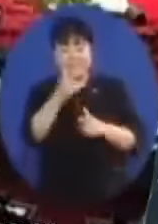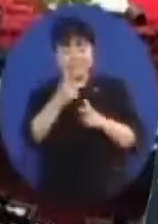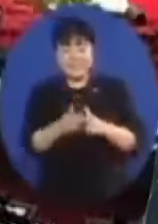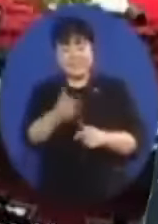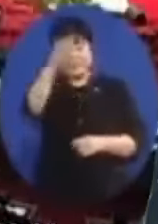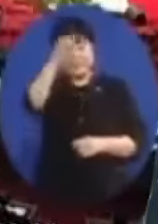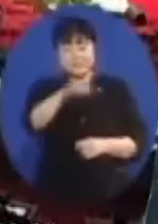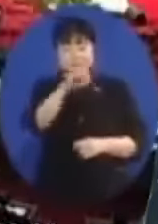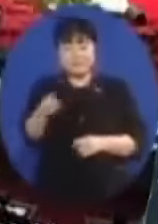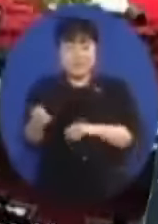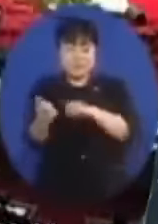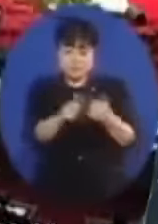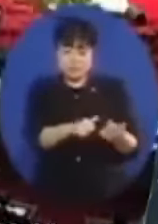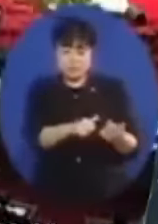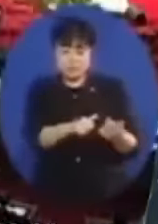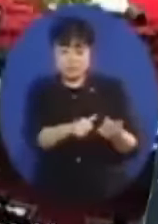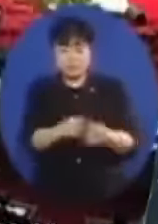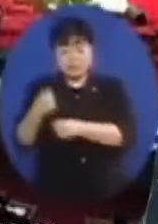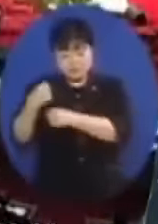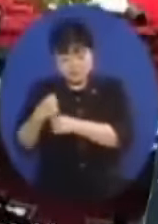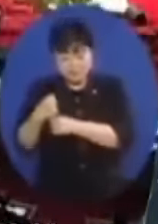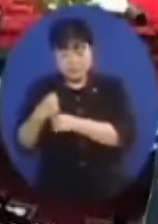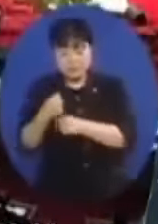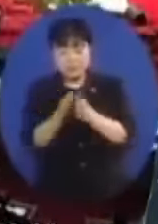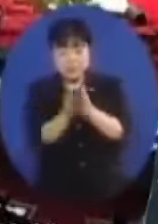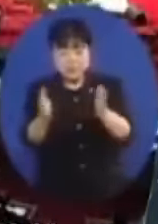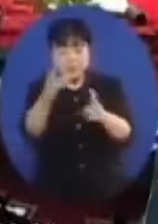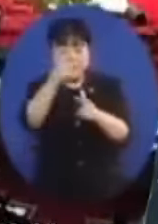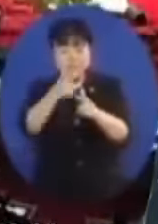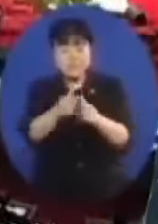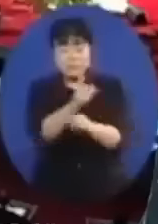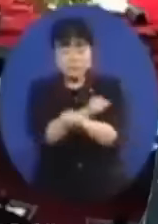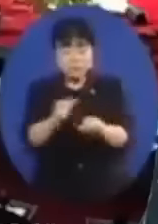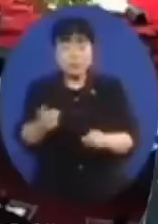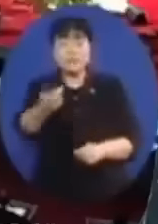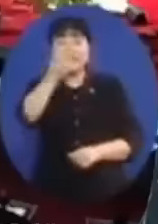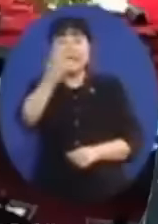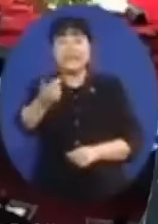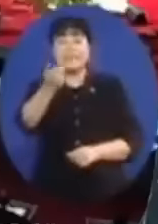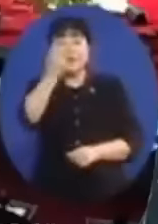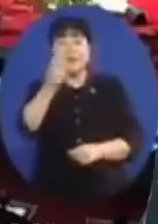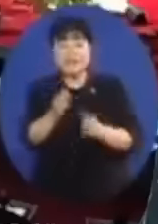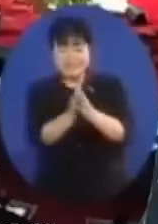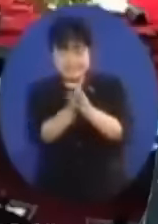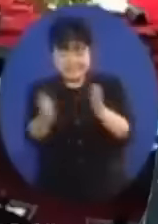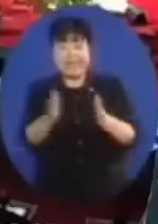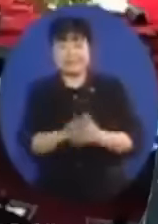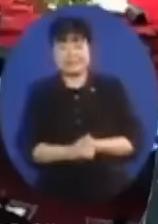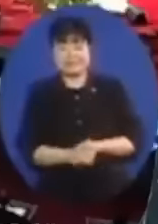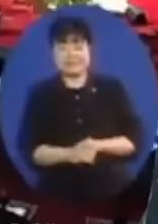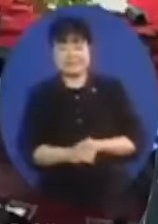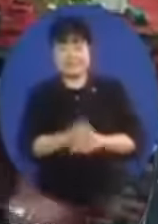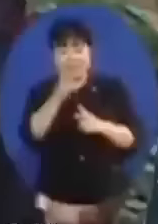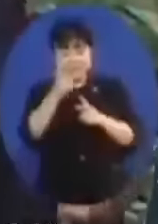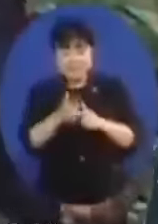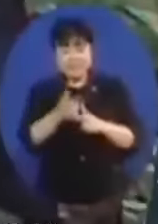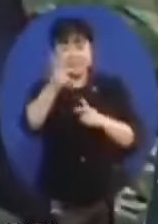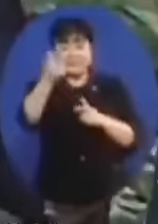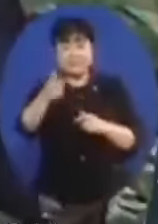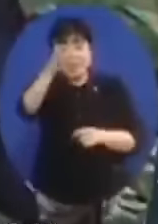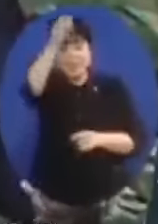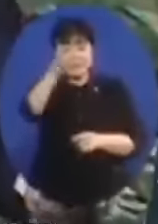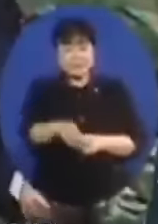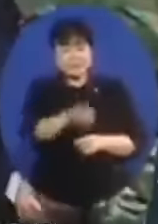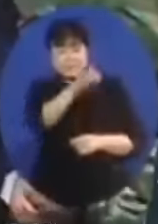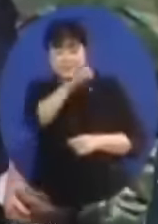예수님의 십자가의 죽음은 짊어지면 그때부터 예수님 구속의 생명이 시작된 것입니다. 우리가 예수님의